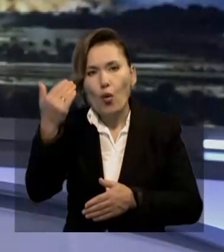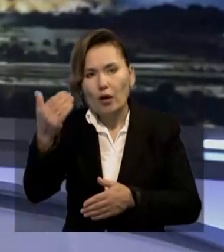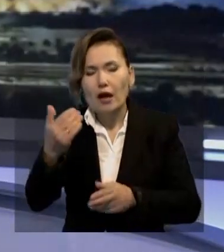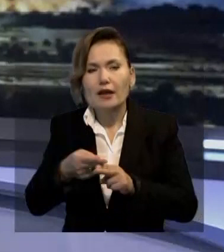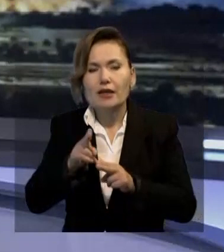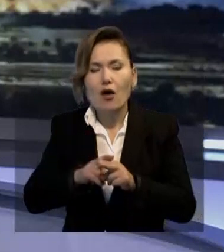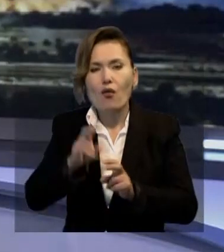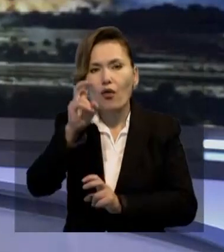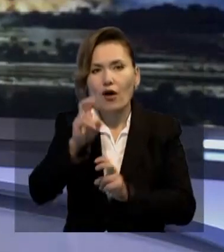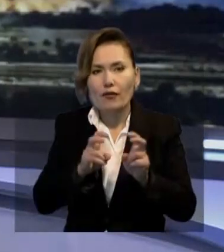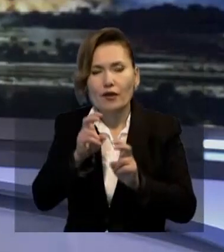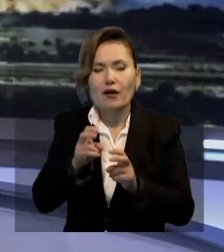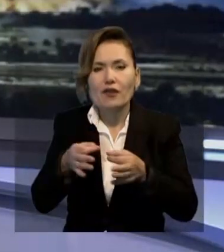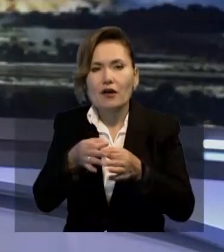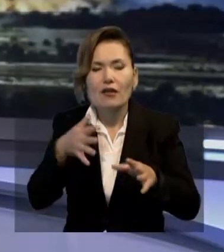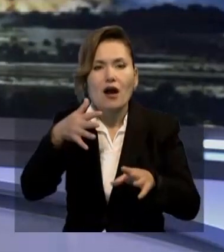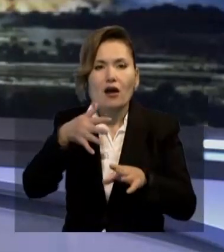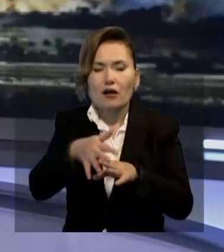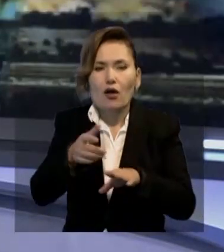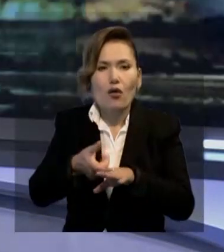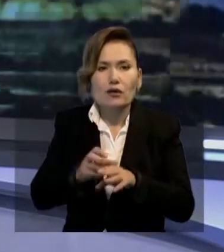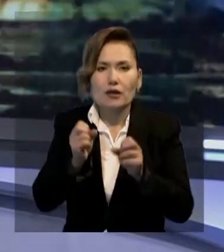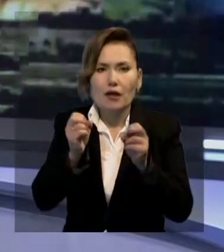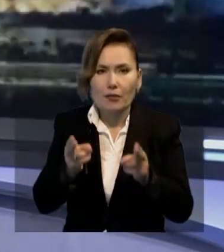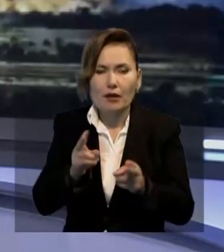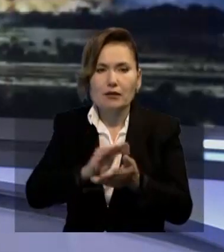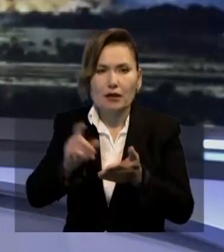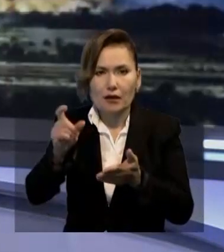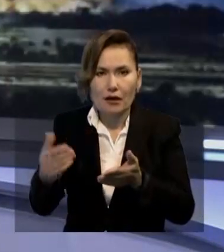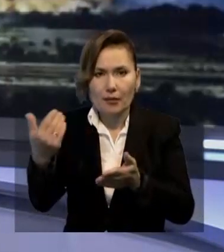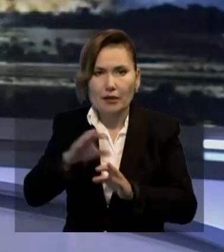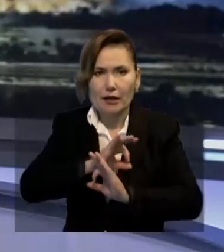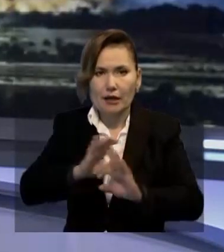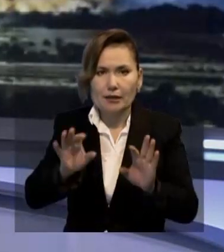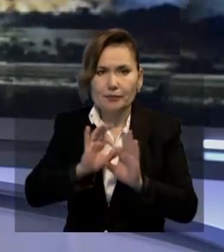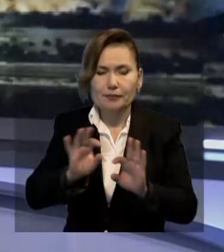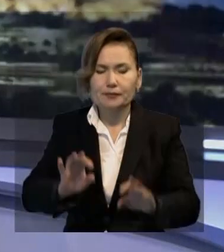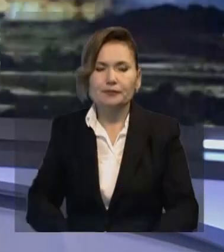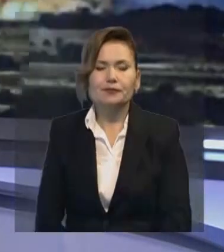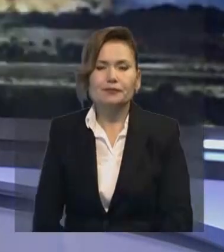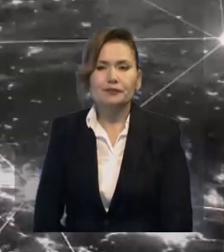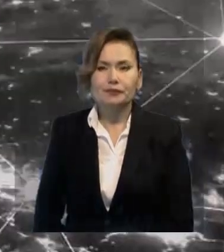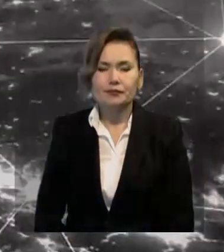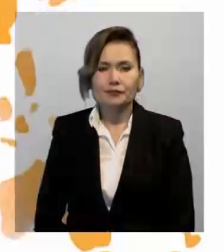отыр. Ядролық қаруға қатысты қалыптасқан түйткіл туралы Ернат Мелісұлы шартарап айдарында айтып берсін.